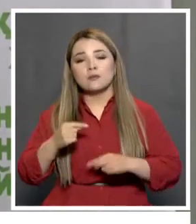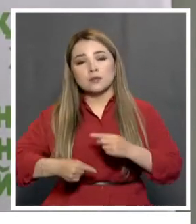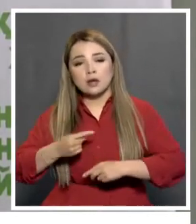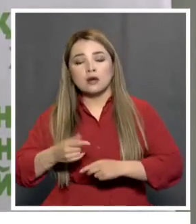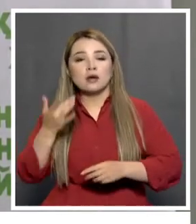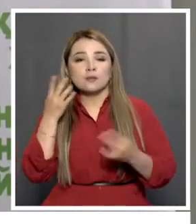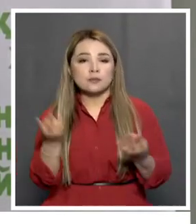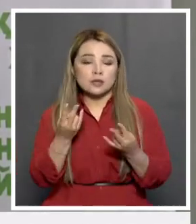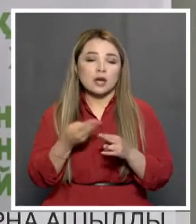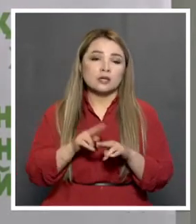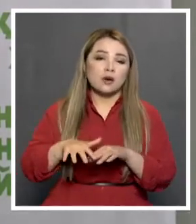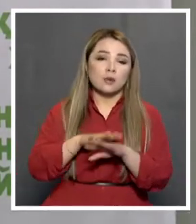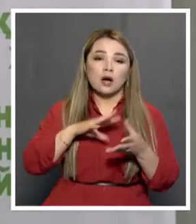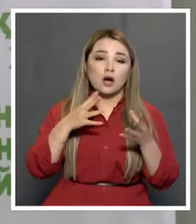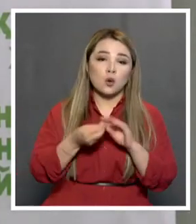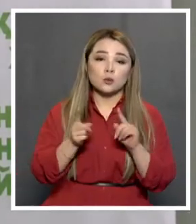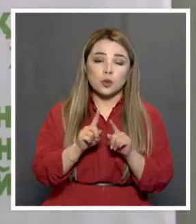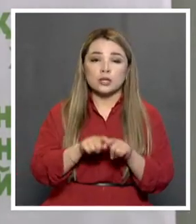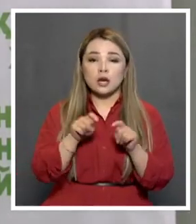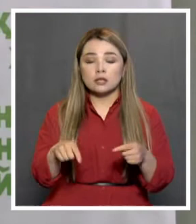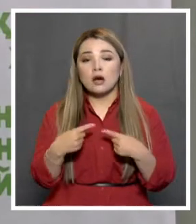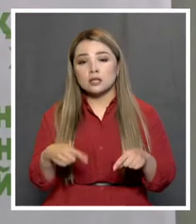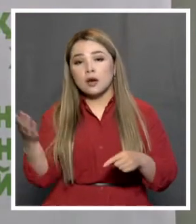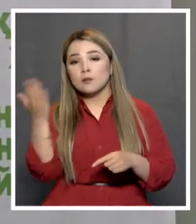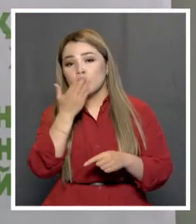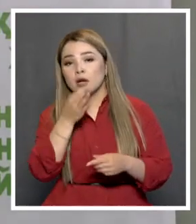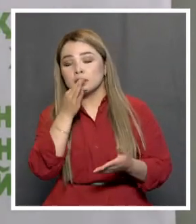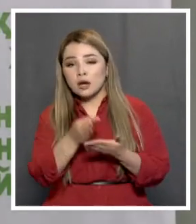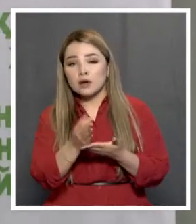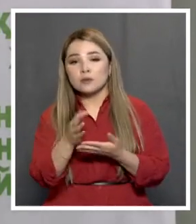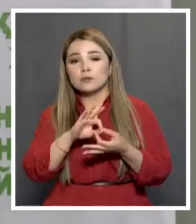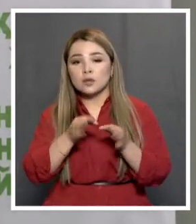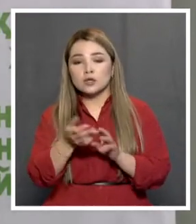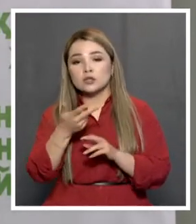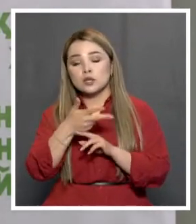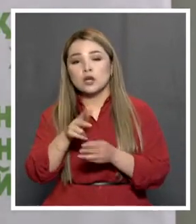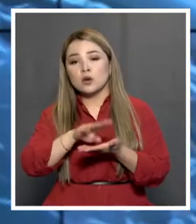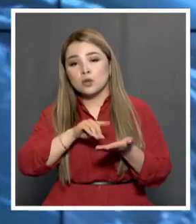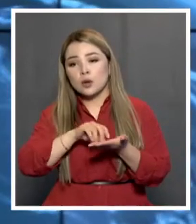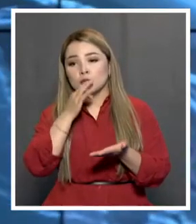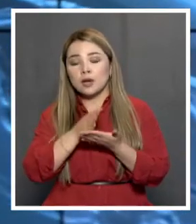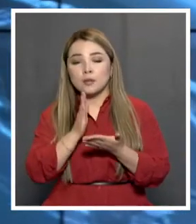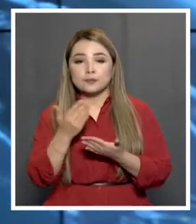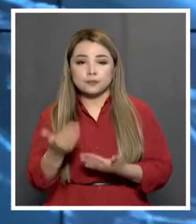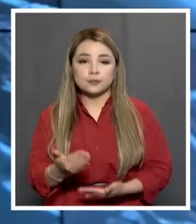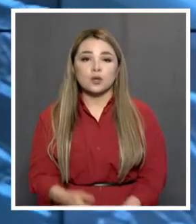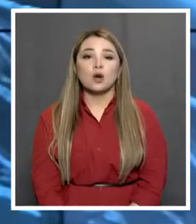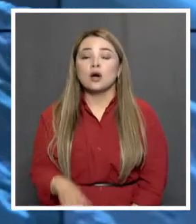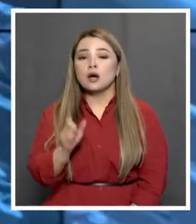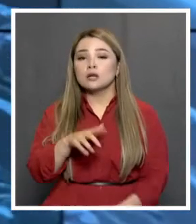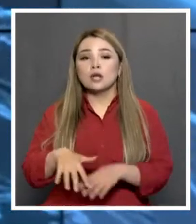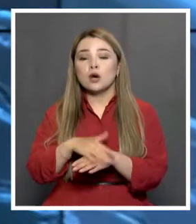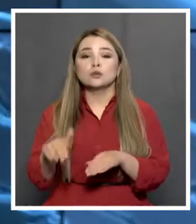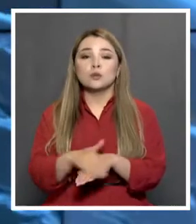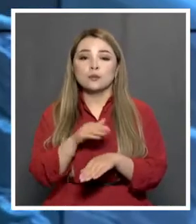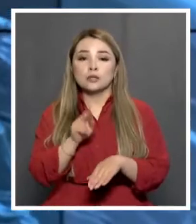қалай қалыптастыруға болады, сол жайлы әртүрлі бейне роликтер жазылатын болады. Жомарт жандар қайырымдылық